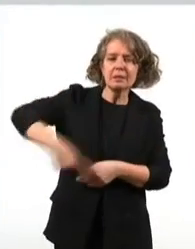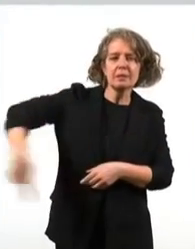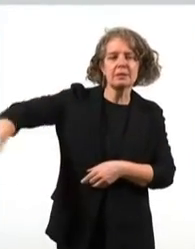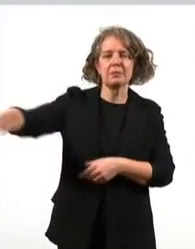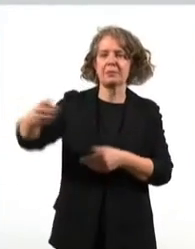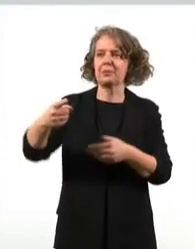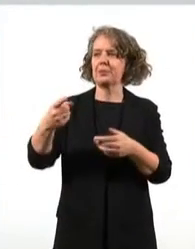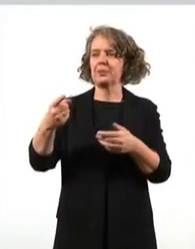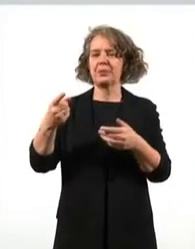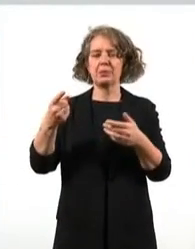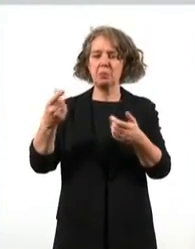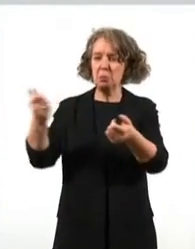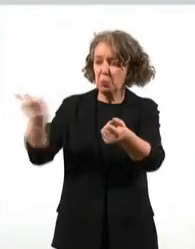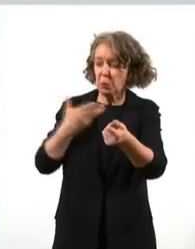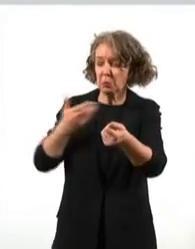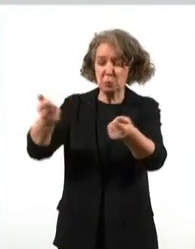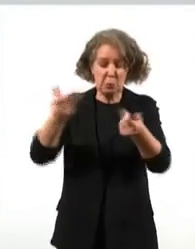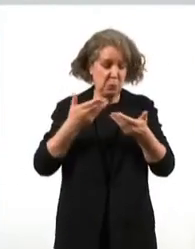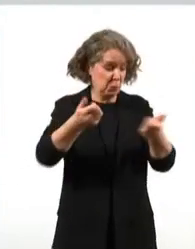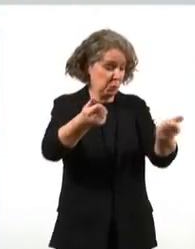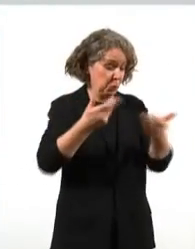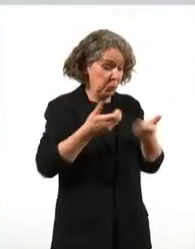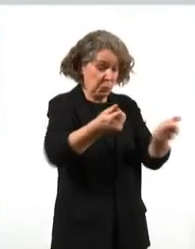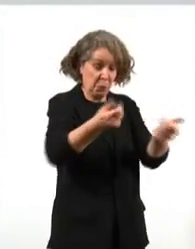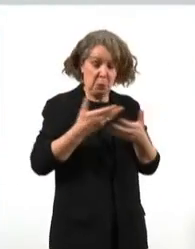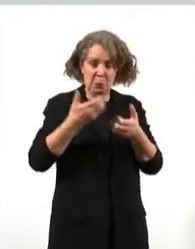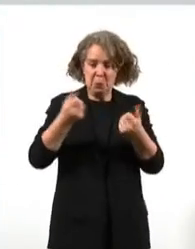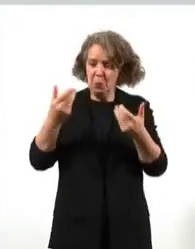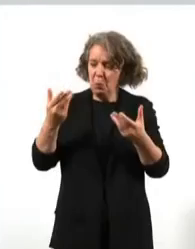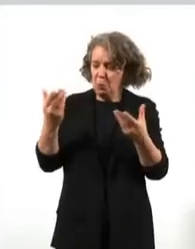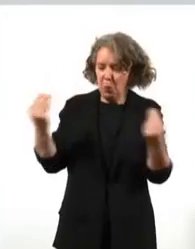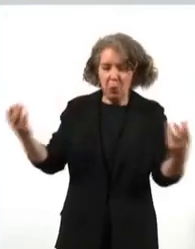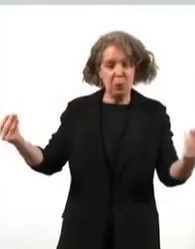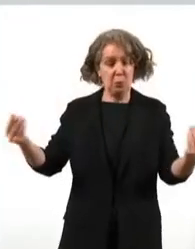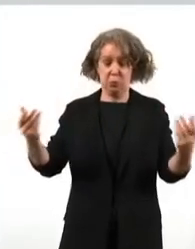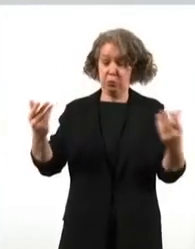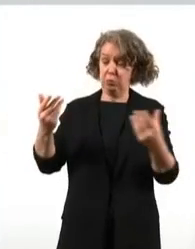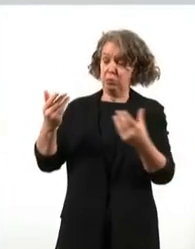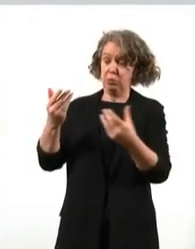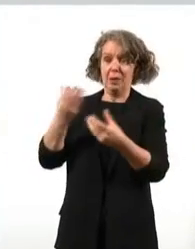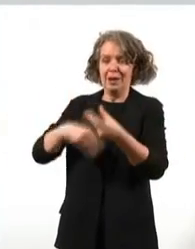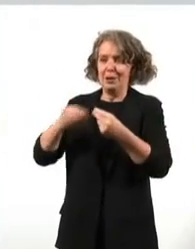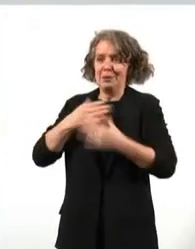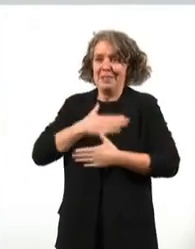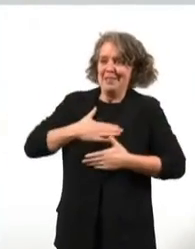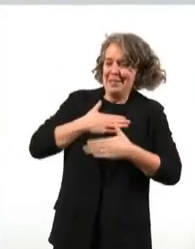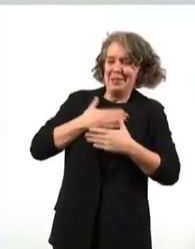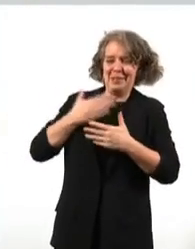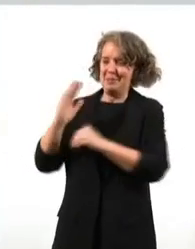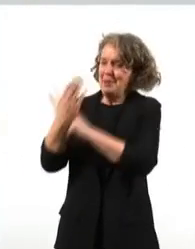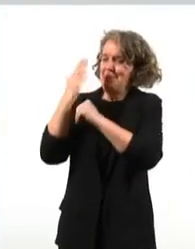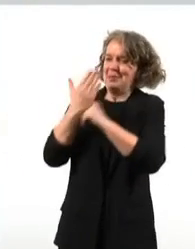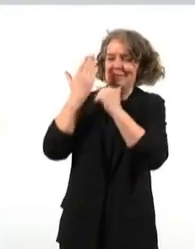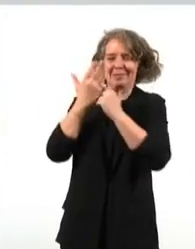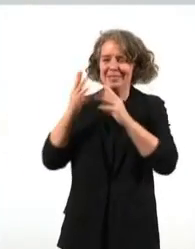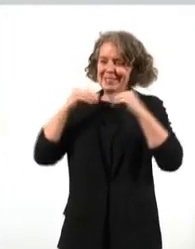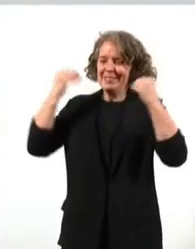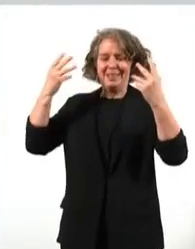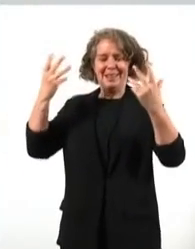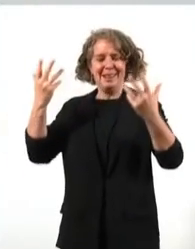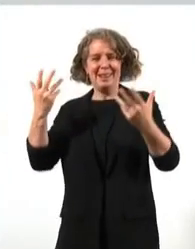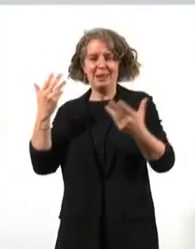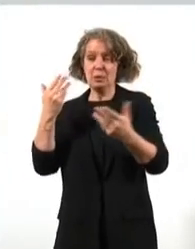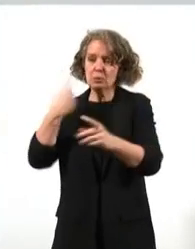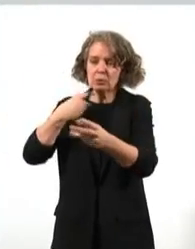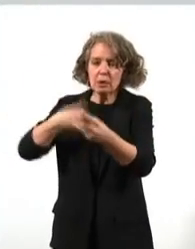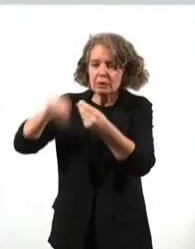de propositions, beaucoup d'enthousiasme, beaucoup de solutions aussi, et c'est vraiment important de pouvoir continuer